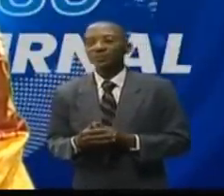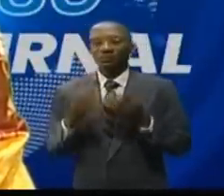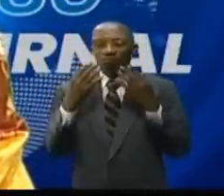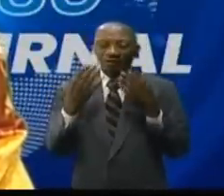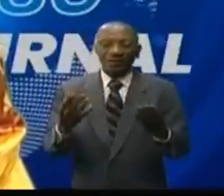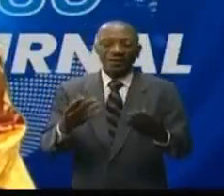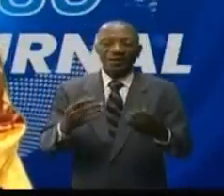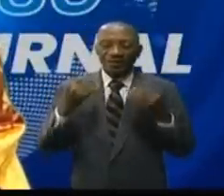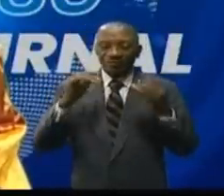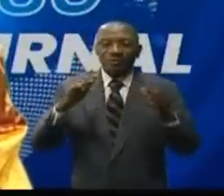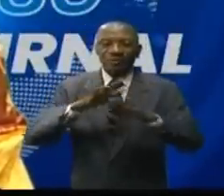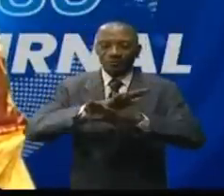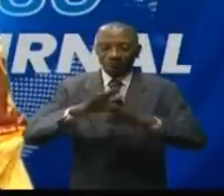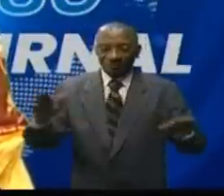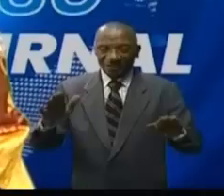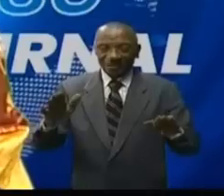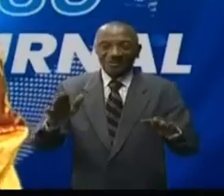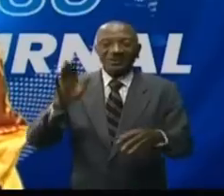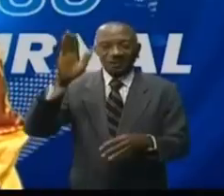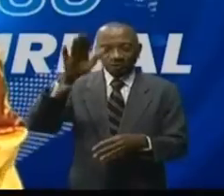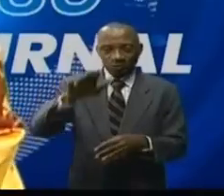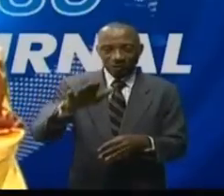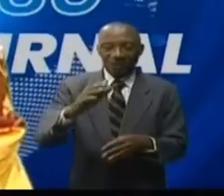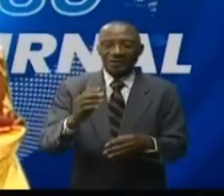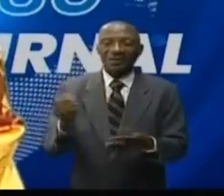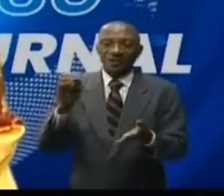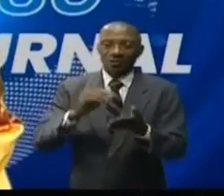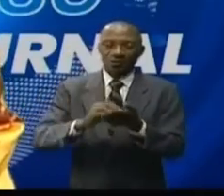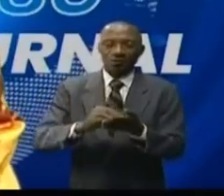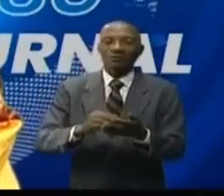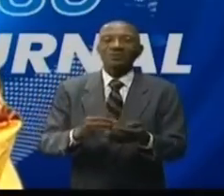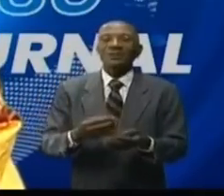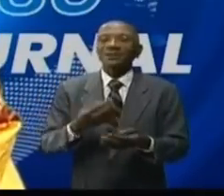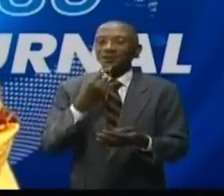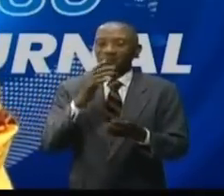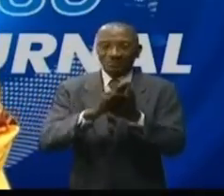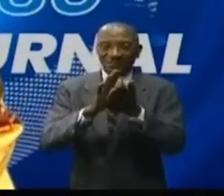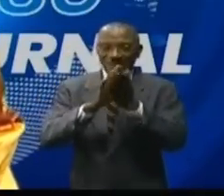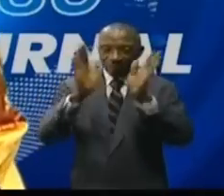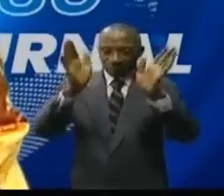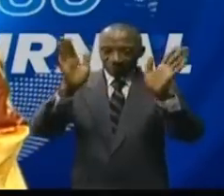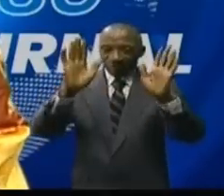l'avoir suivi. Bon et bel après-midi à toutes et à tous en compagnie de la chaîne nationale. Au revoir.